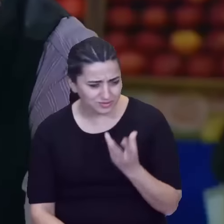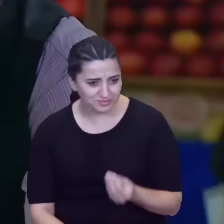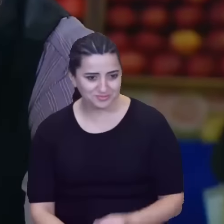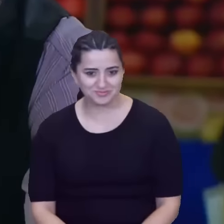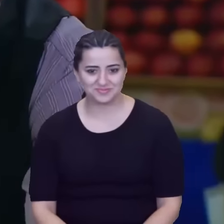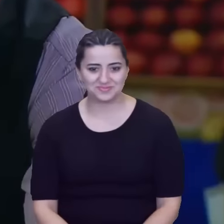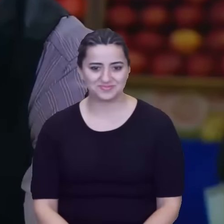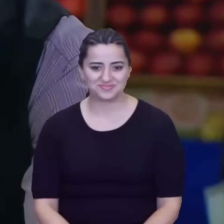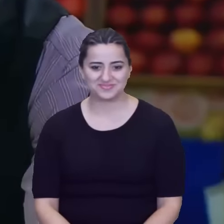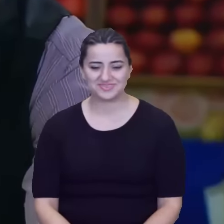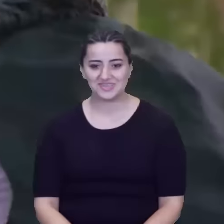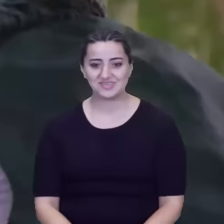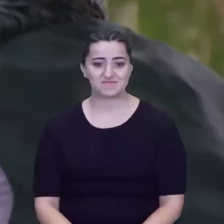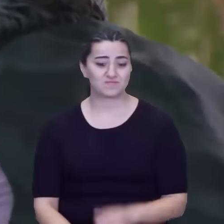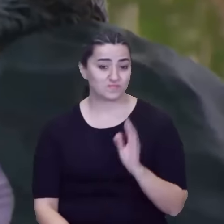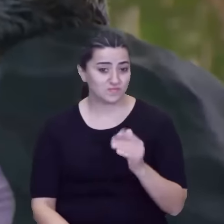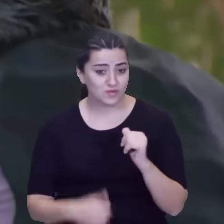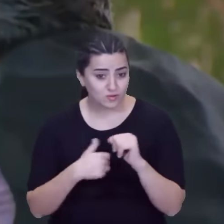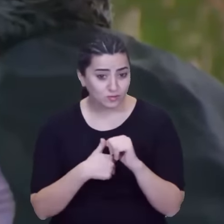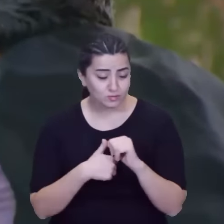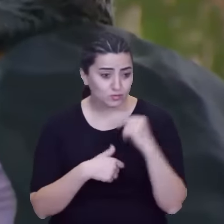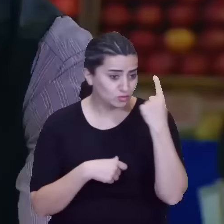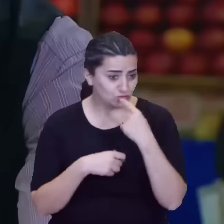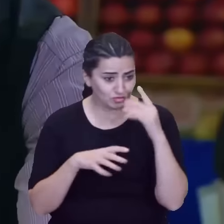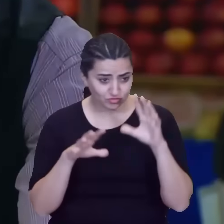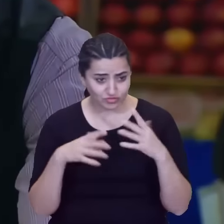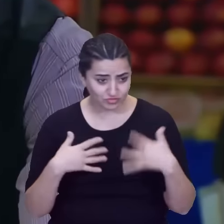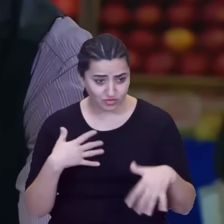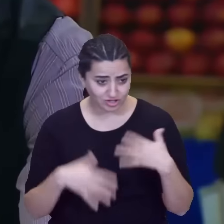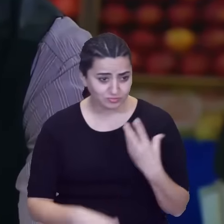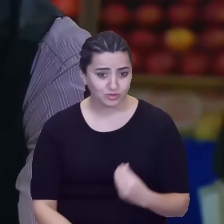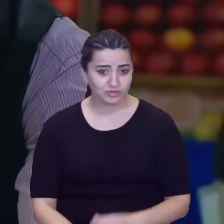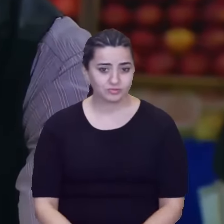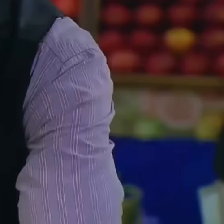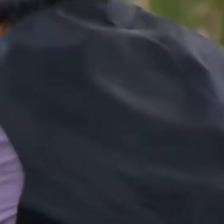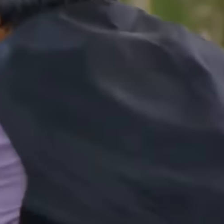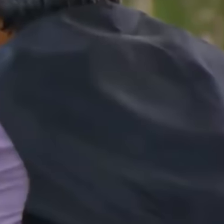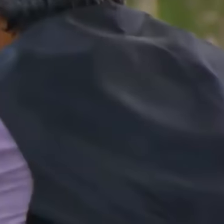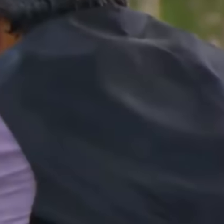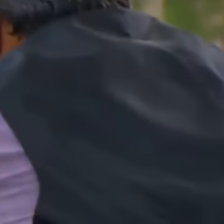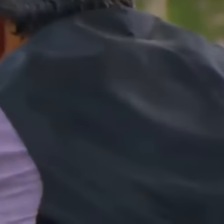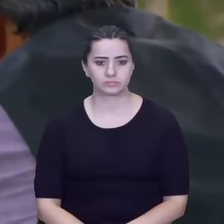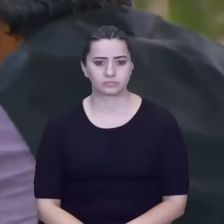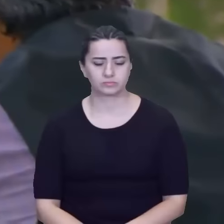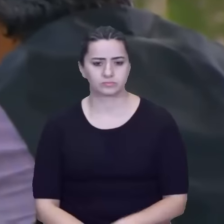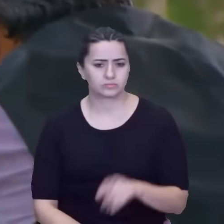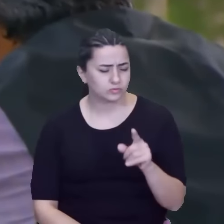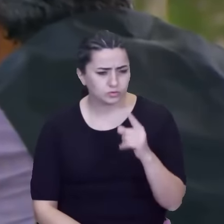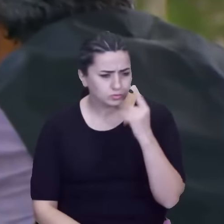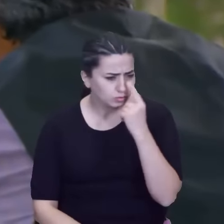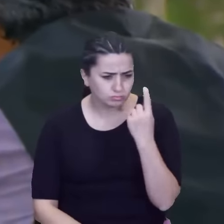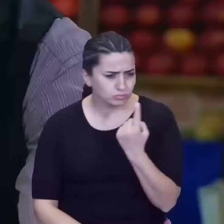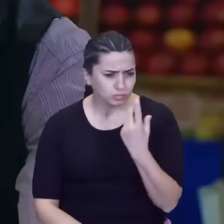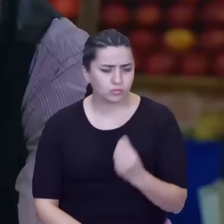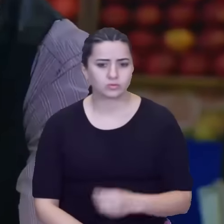oluyor? Ay kocam yüz felci geçiriyor. Sol kaşı havada, sağ gözünü kırpıyor. Gözüne